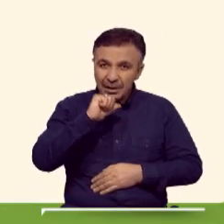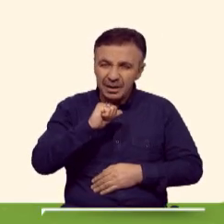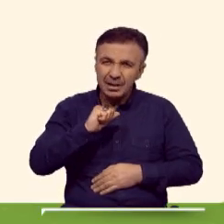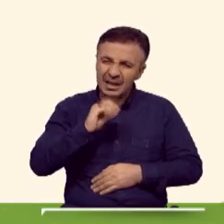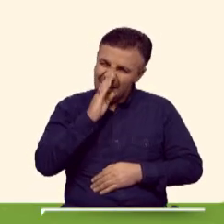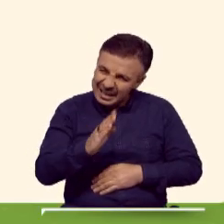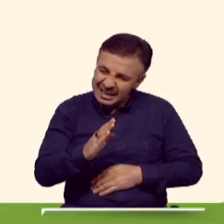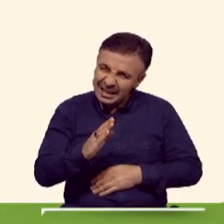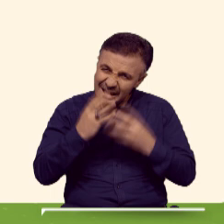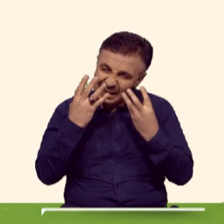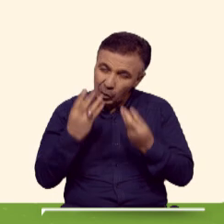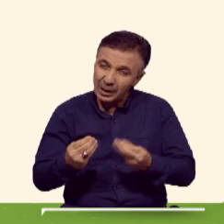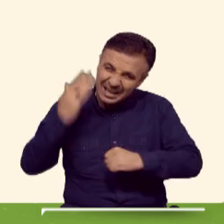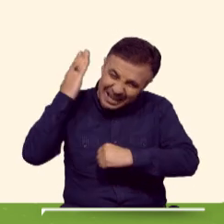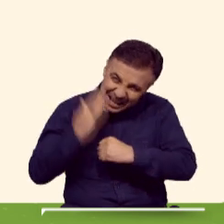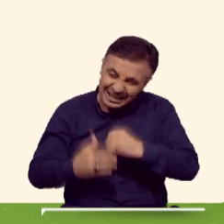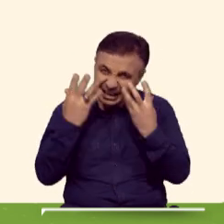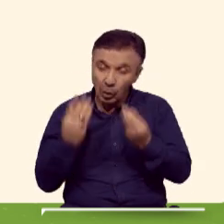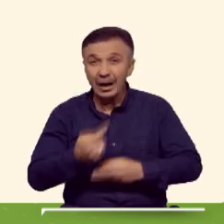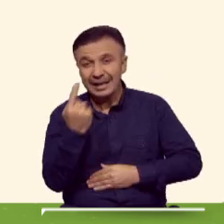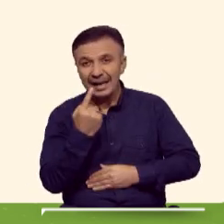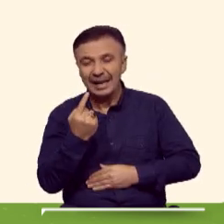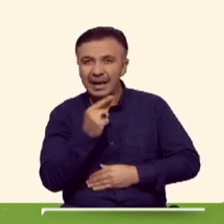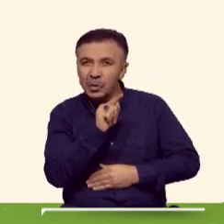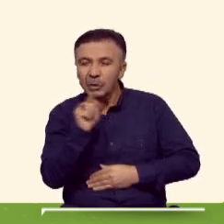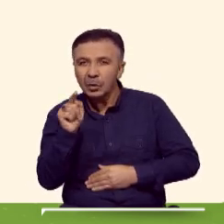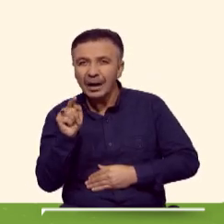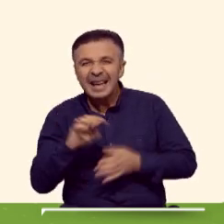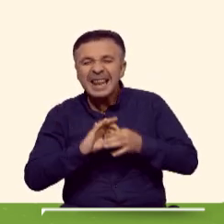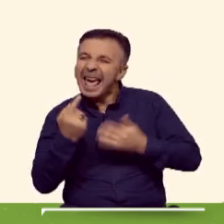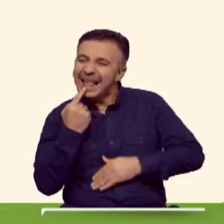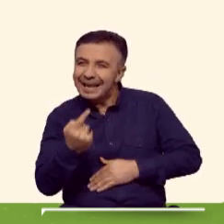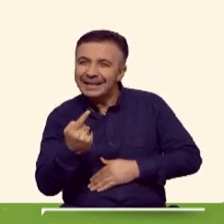bir şekilde yasaklanan şeylere nokta nokta denir.